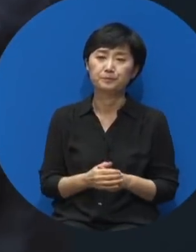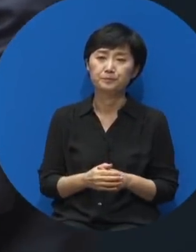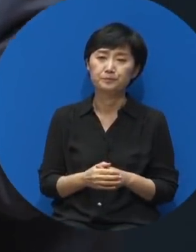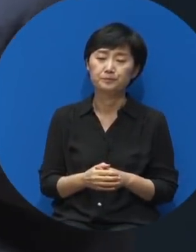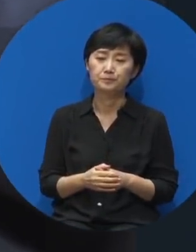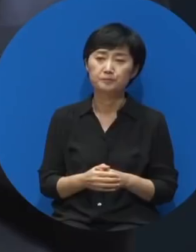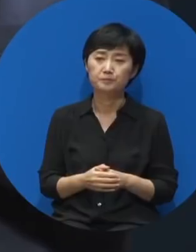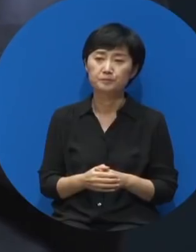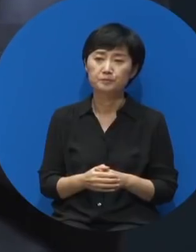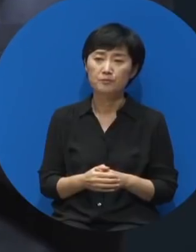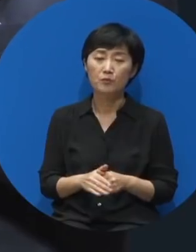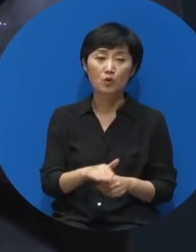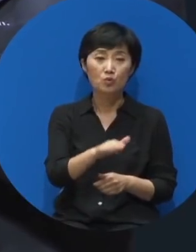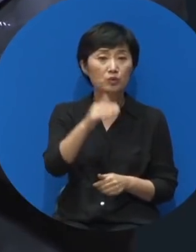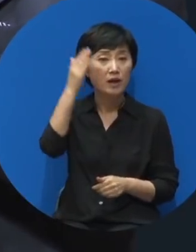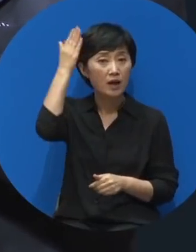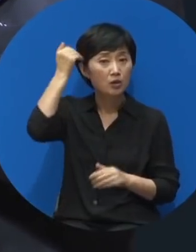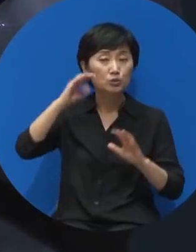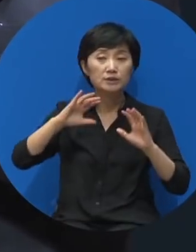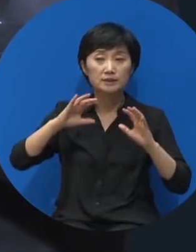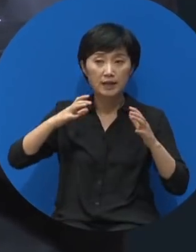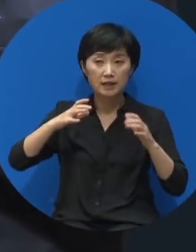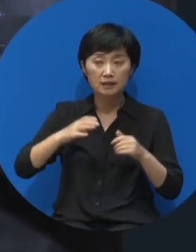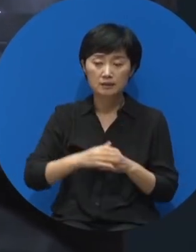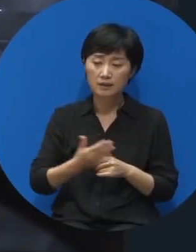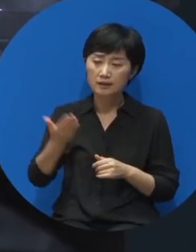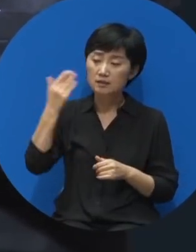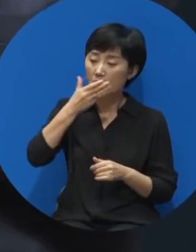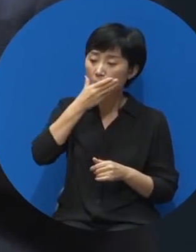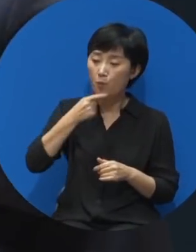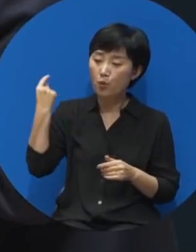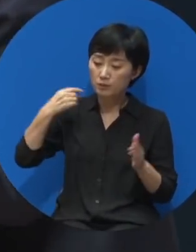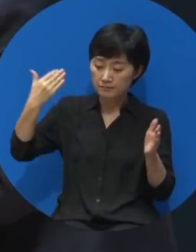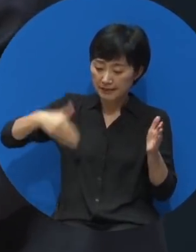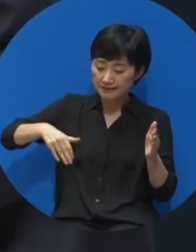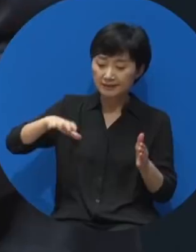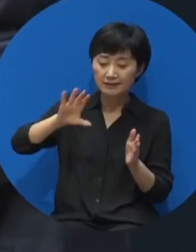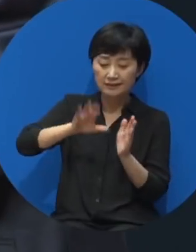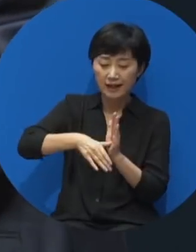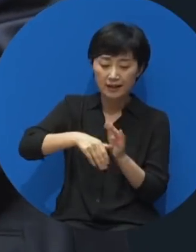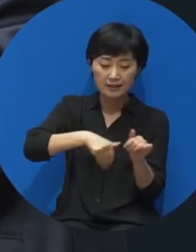传道甚至使国家的命运改变. 우리나라 여러분 복음 들어오기 전에 어떤지 아시죠?